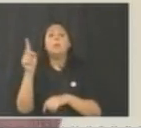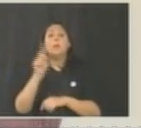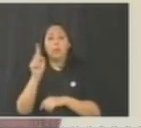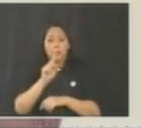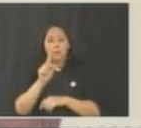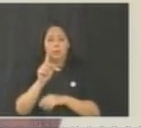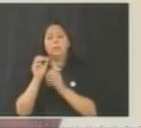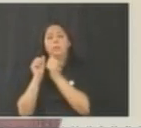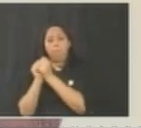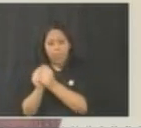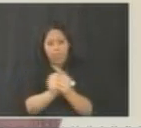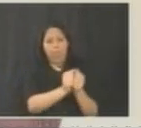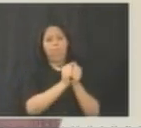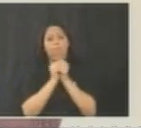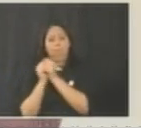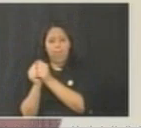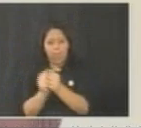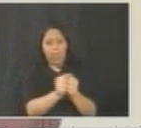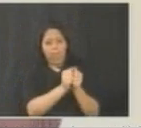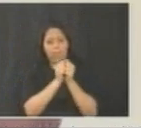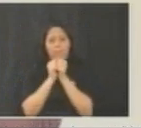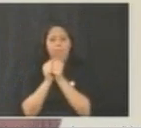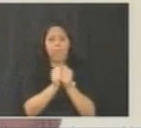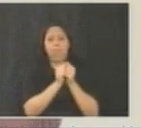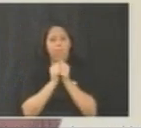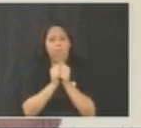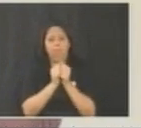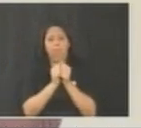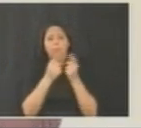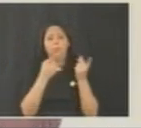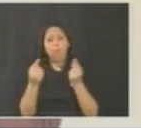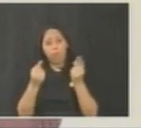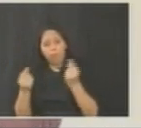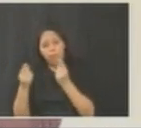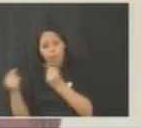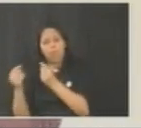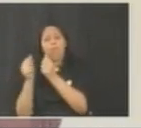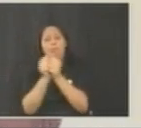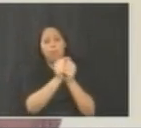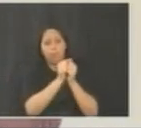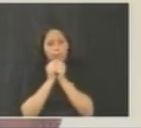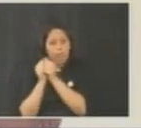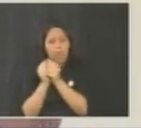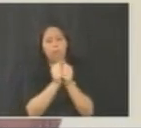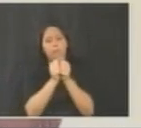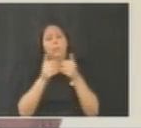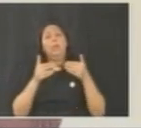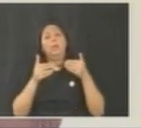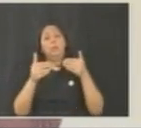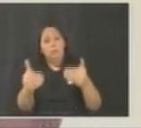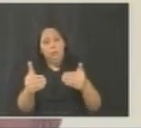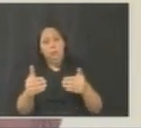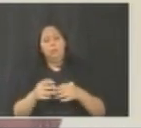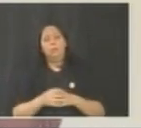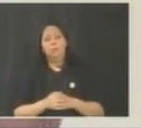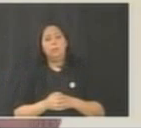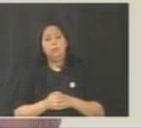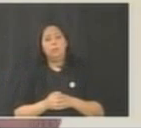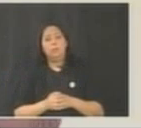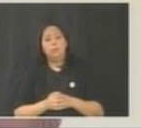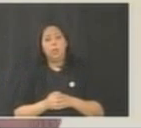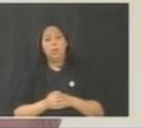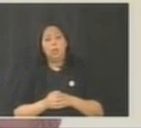ang sama-samang pagkilos. Naniniwala ako na sa panahong tila